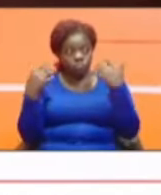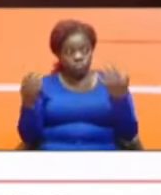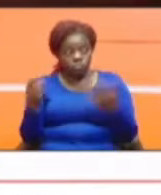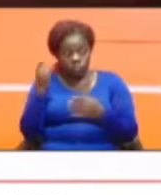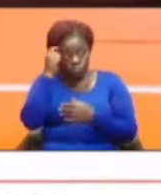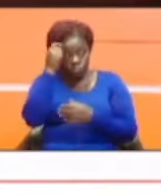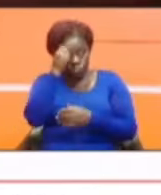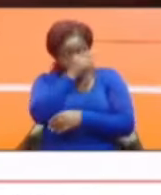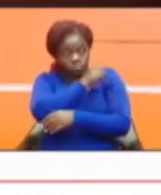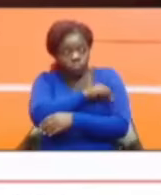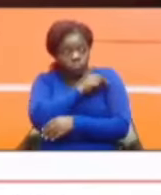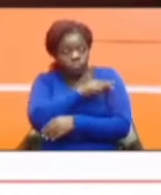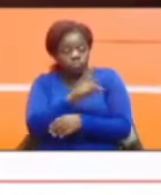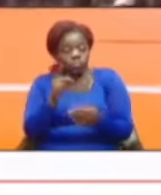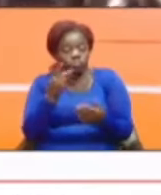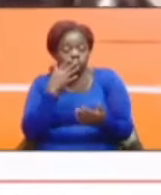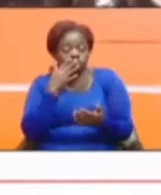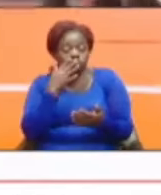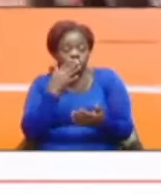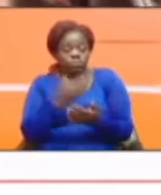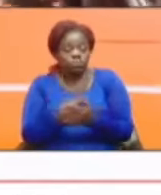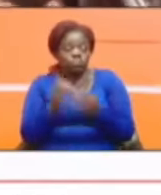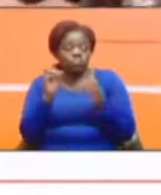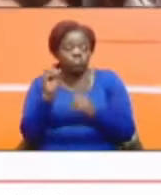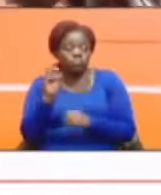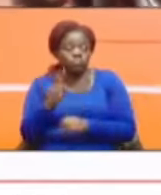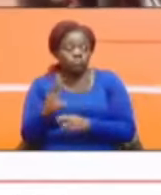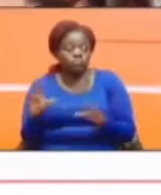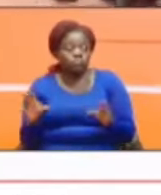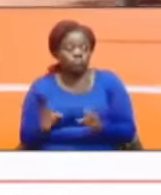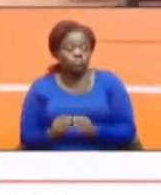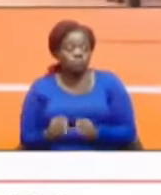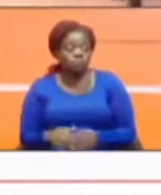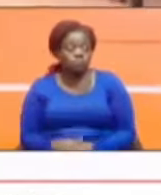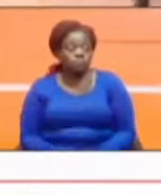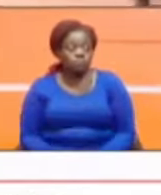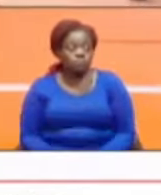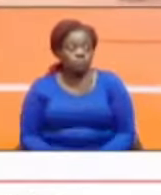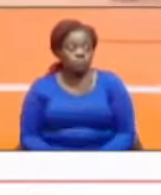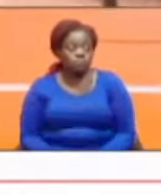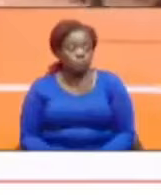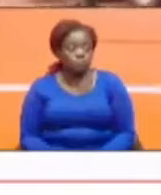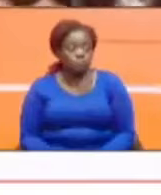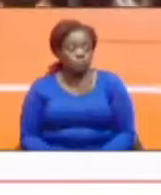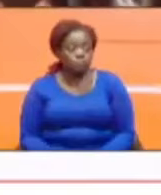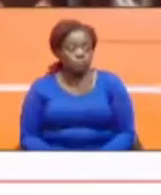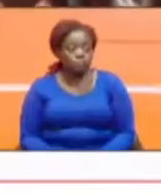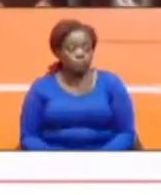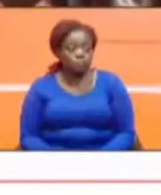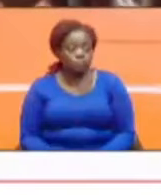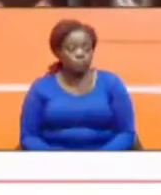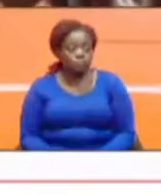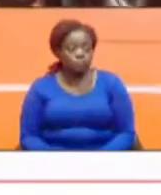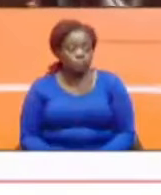ga gavumenti ajja kutereera. Bulega Steven yakusakidde gulyen ku Bukedde TV.